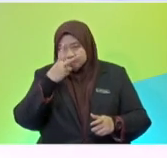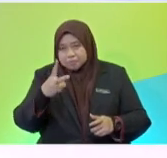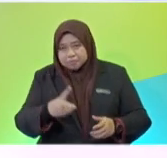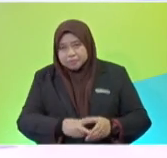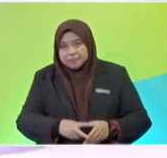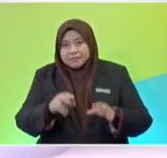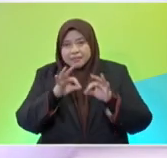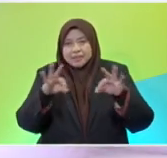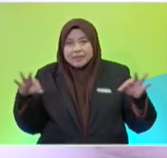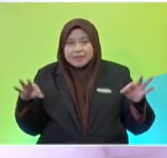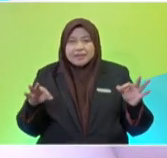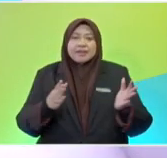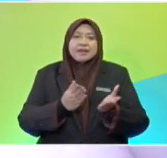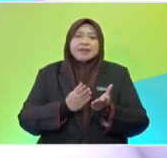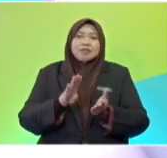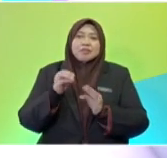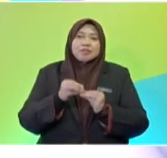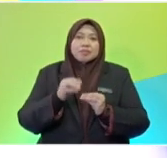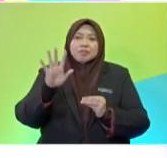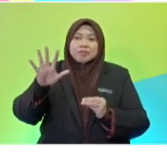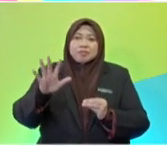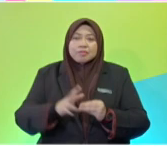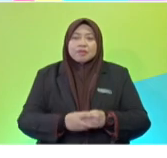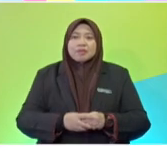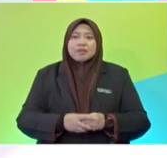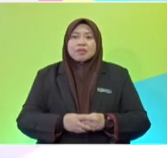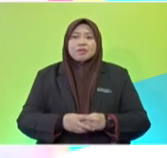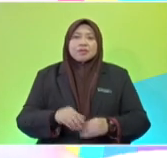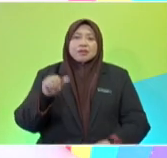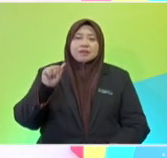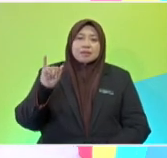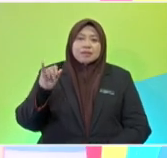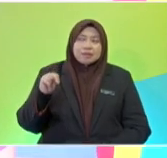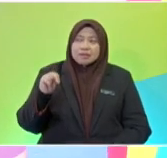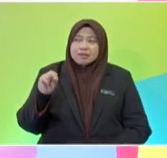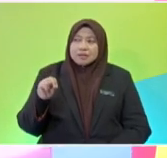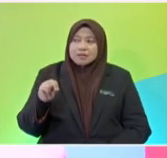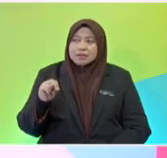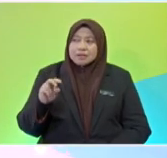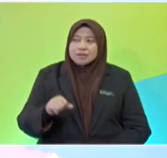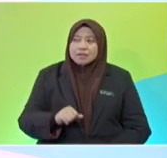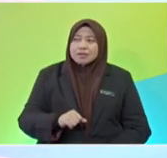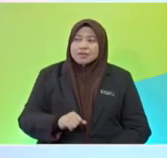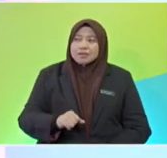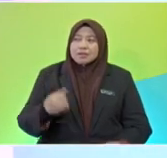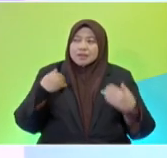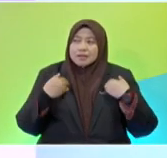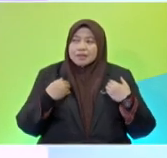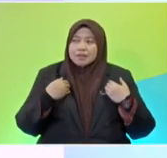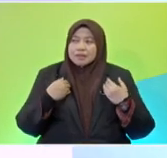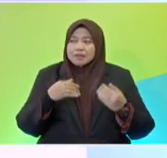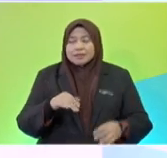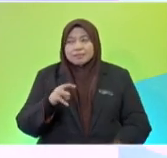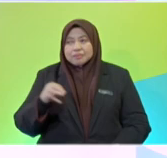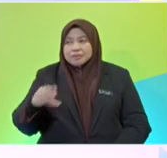ayat yang seterusnya ada tak kesalahan untuk Aina ingin membeli buah tangan untuk rakyat dalam